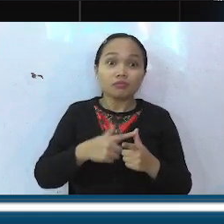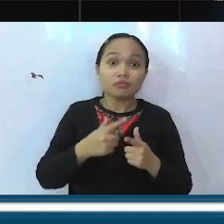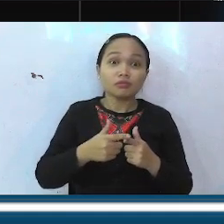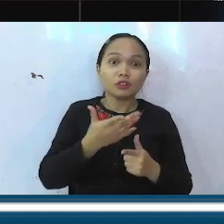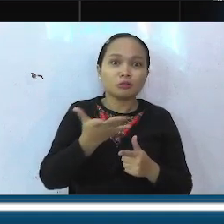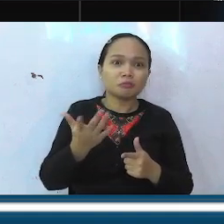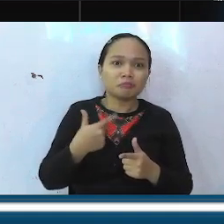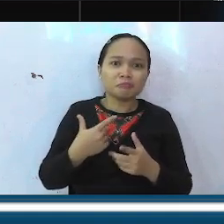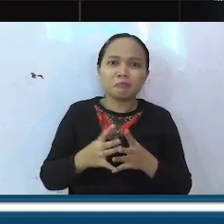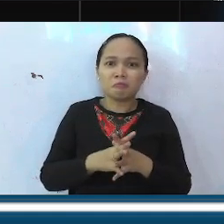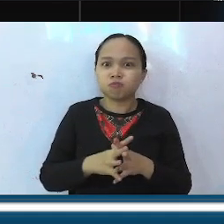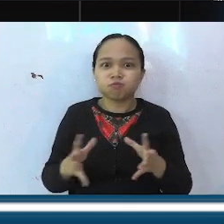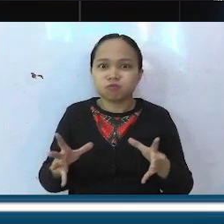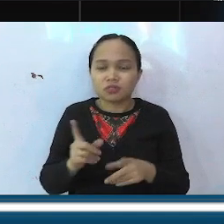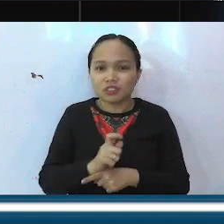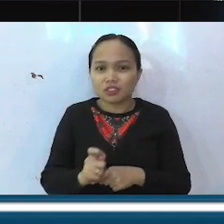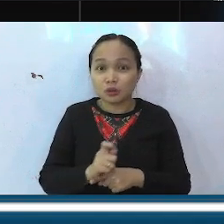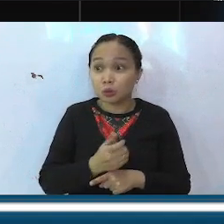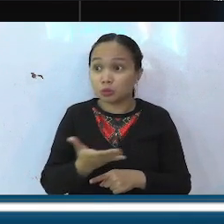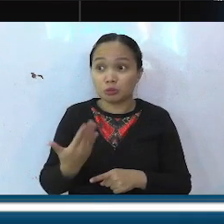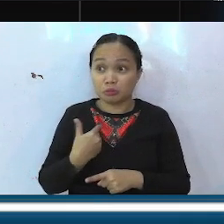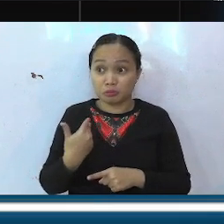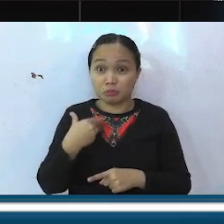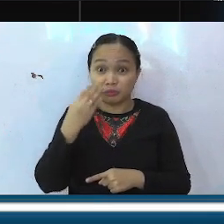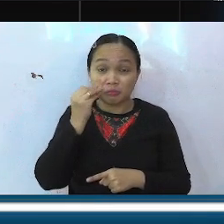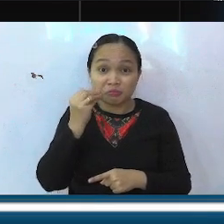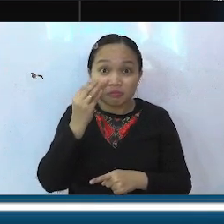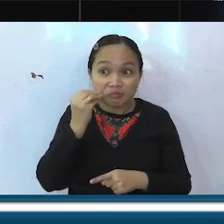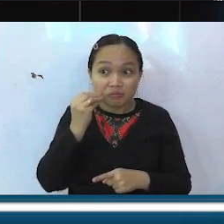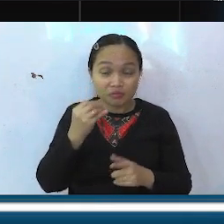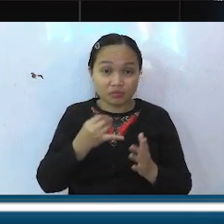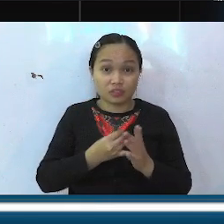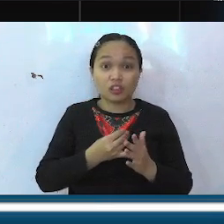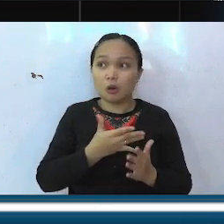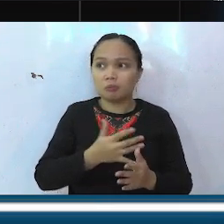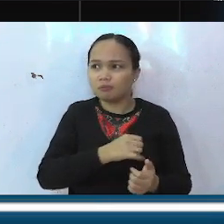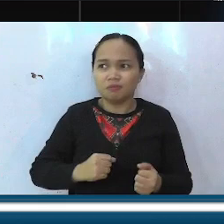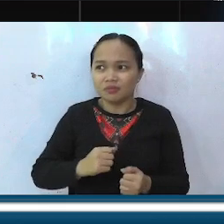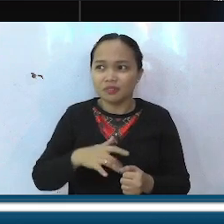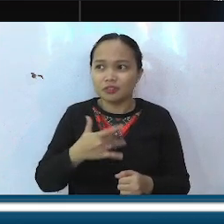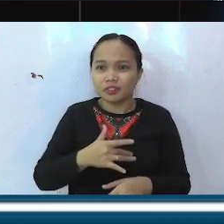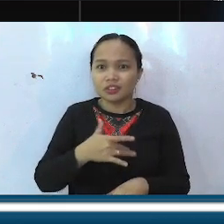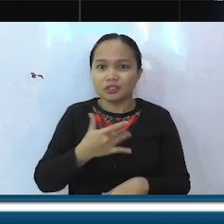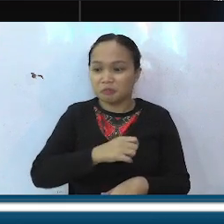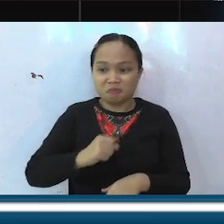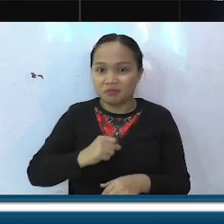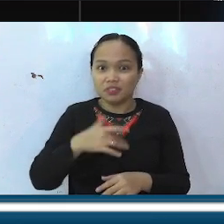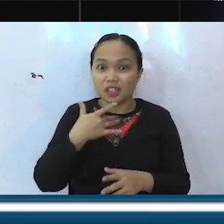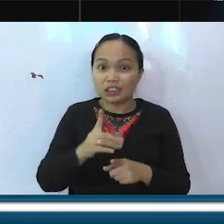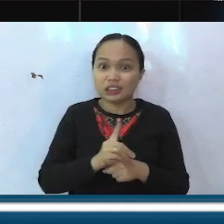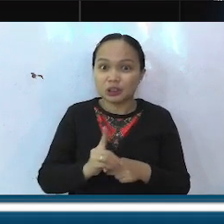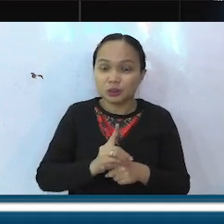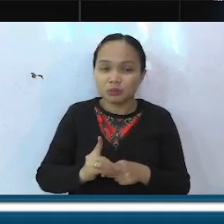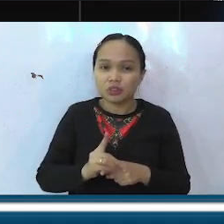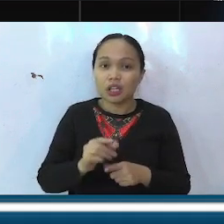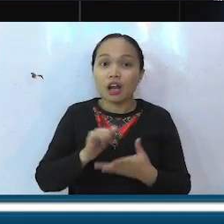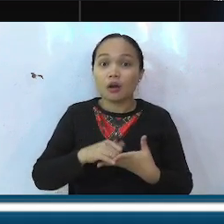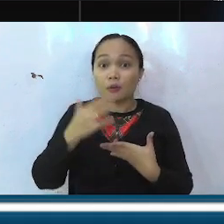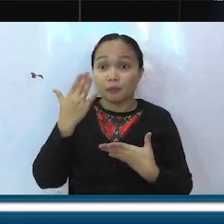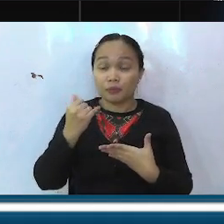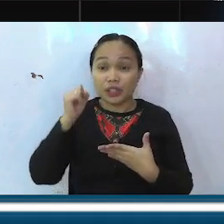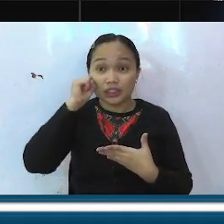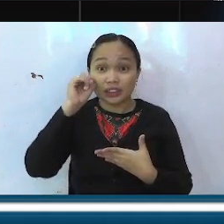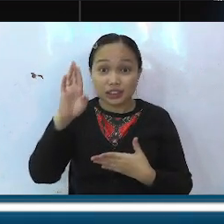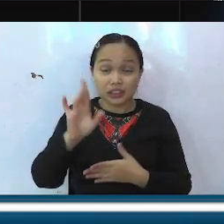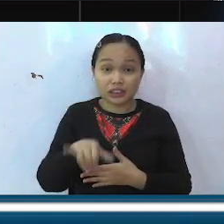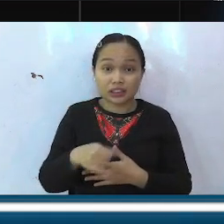piga yun. Hindi nyo na nararanasan yun. You see na, may siko yun. Hindi nyo na nararanasan yun. Kaya nga, si Sir